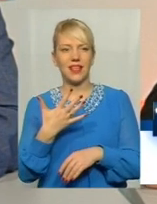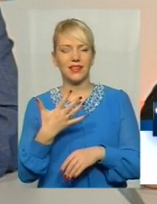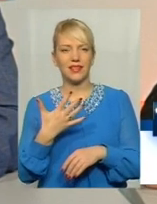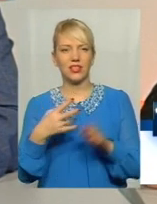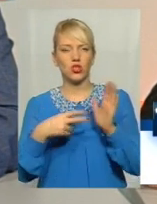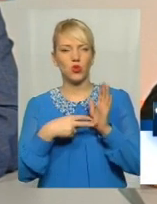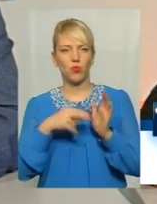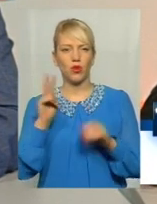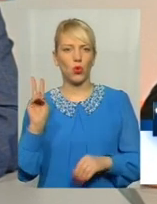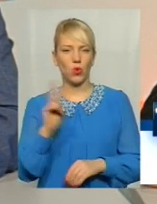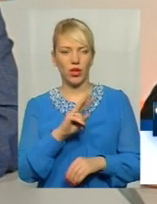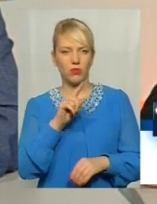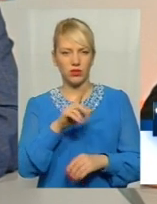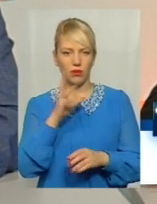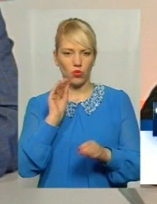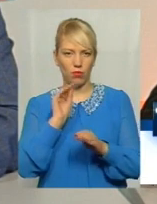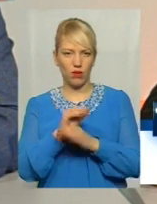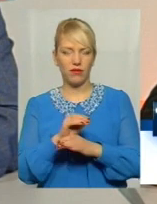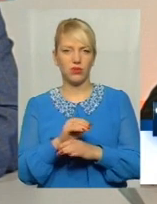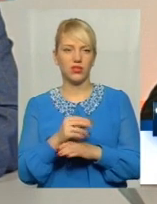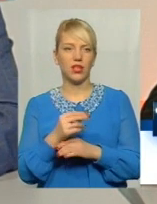57-й тролейбус, там працює два тролейбуса.